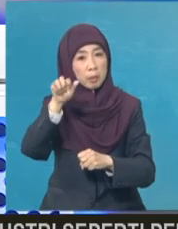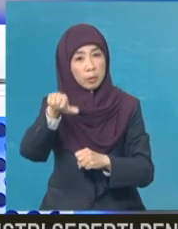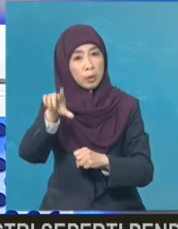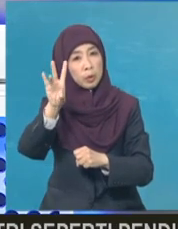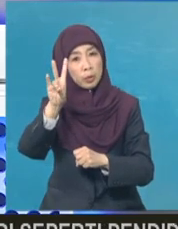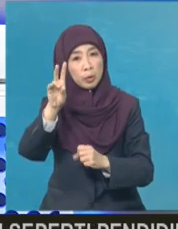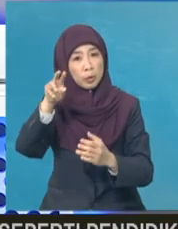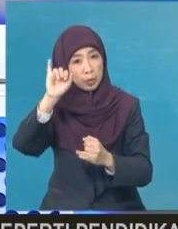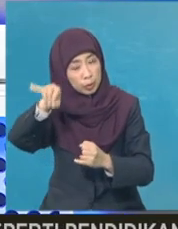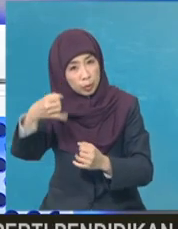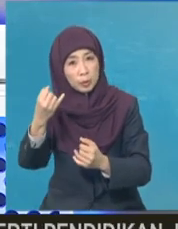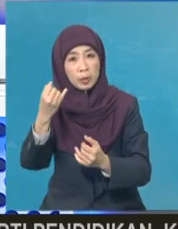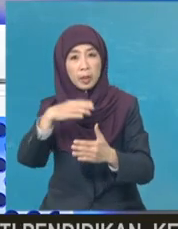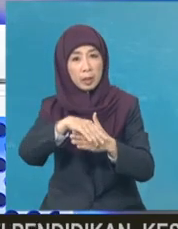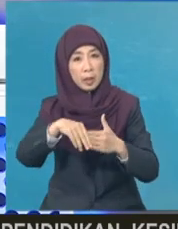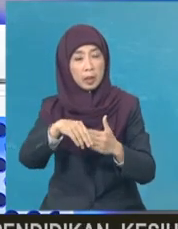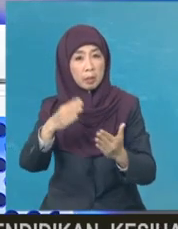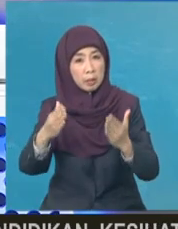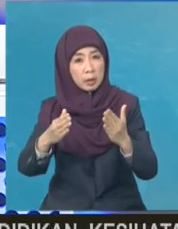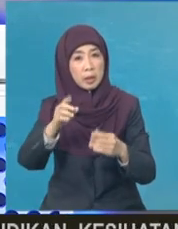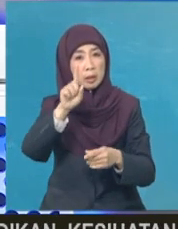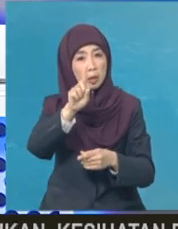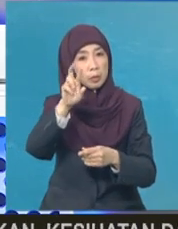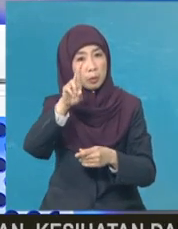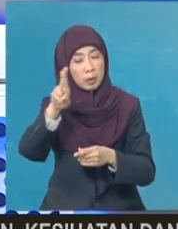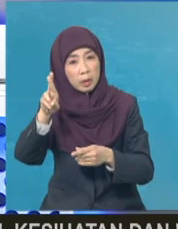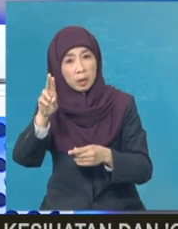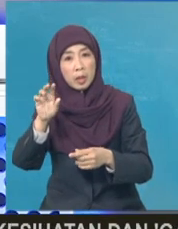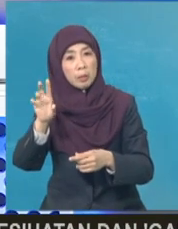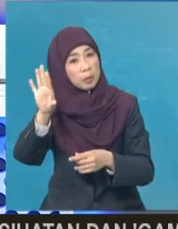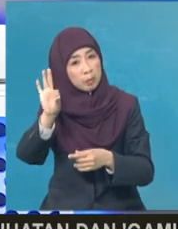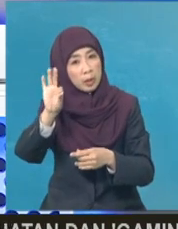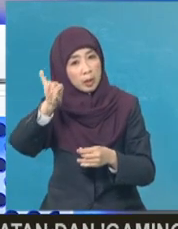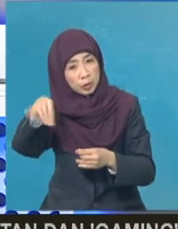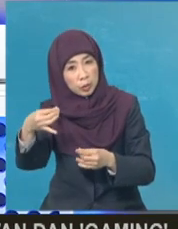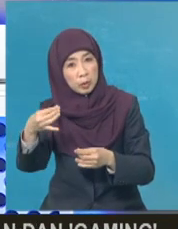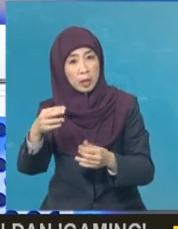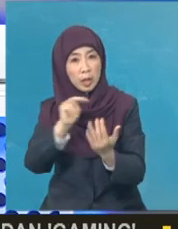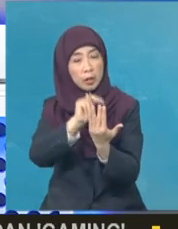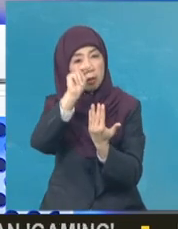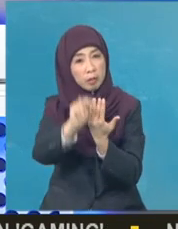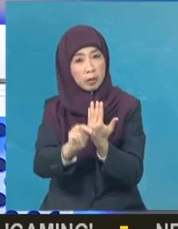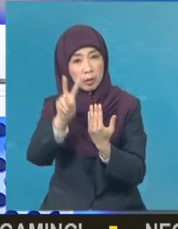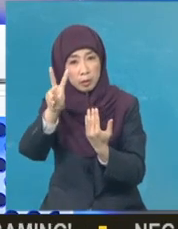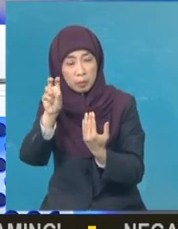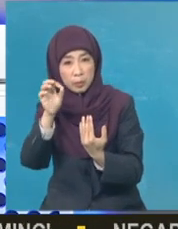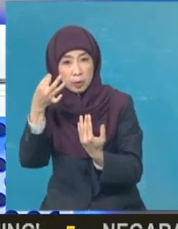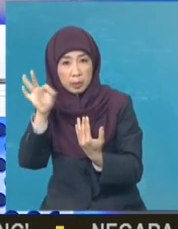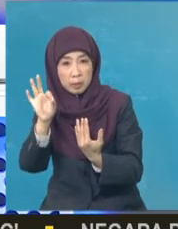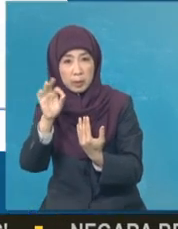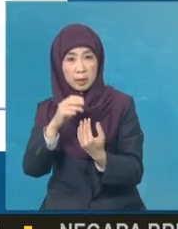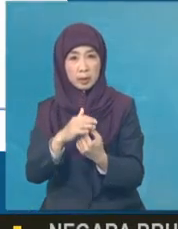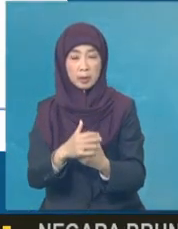perpuluhan 7juta lengket berbanding 1113 perpuluhan 9juta bangkit pada November 2011